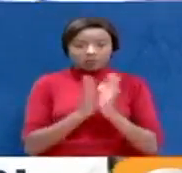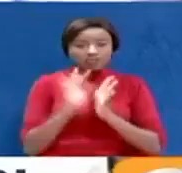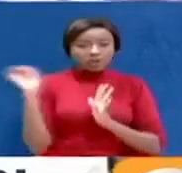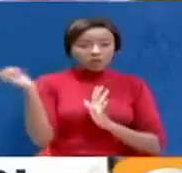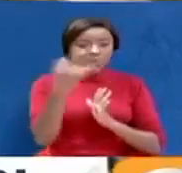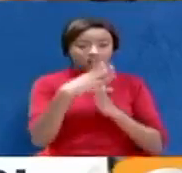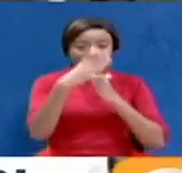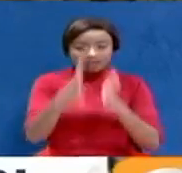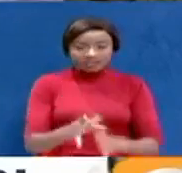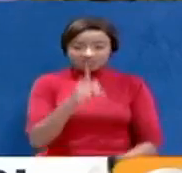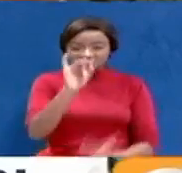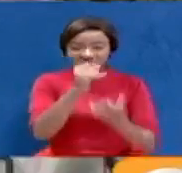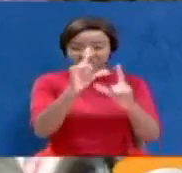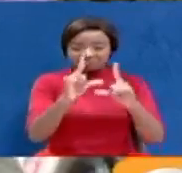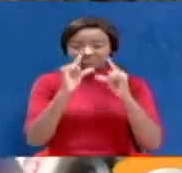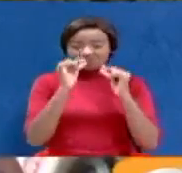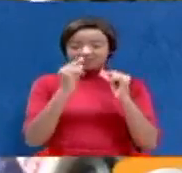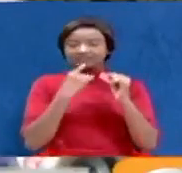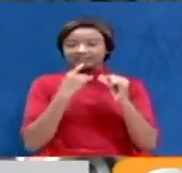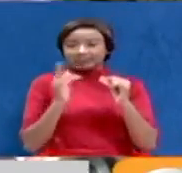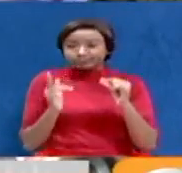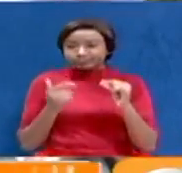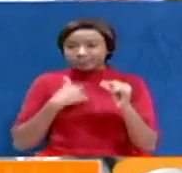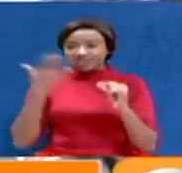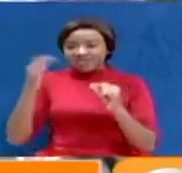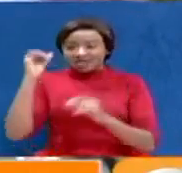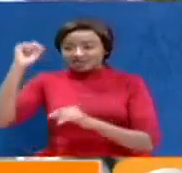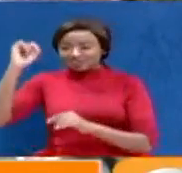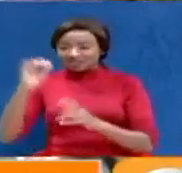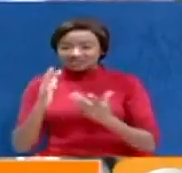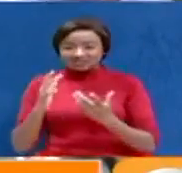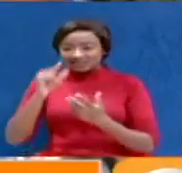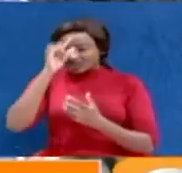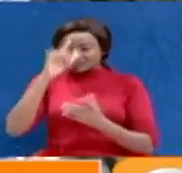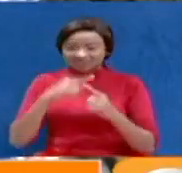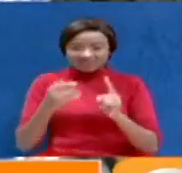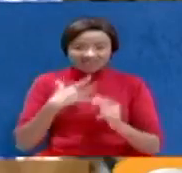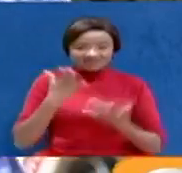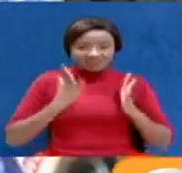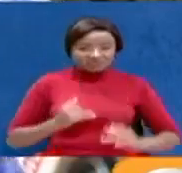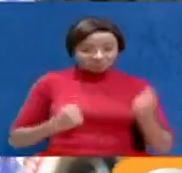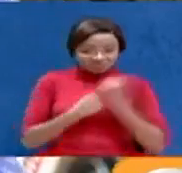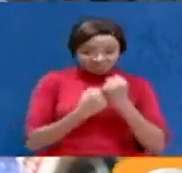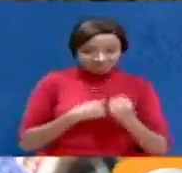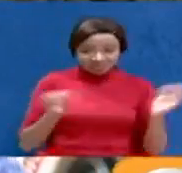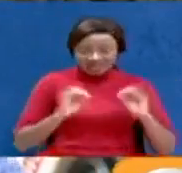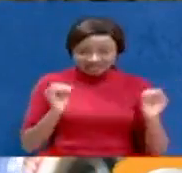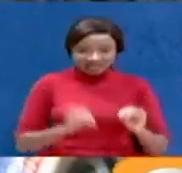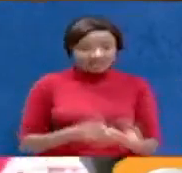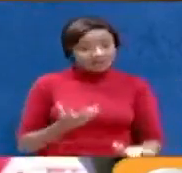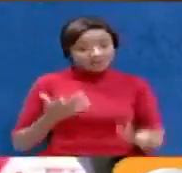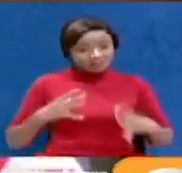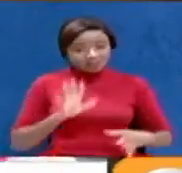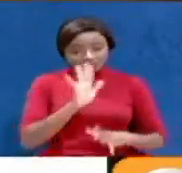wote. Uwezi kusema wewe uko kwa serikali na kuna mtu yako wa kusema mama yako. Watu wako hawako